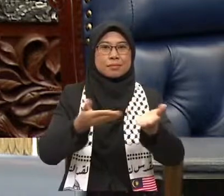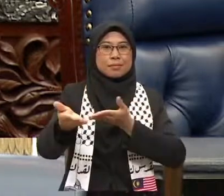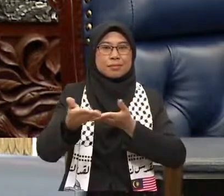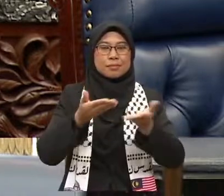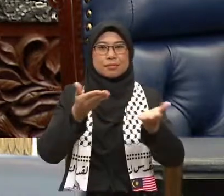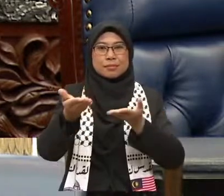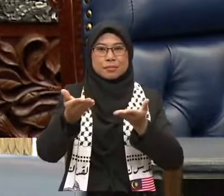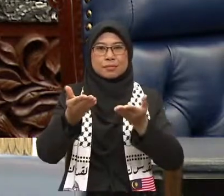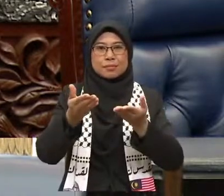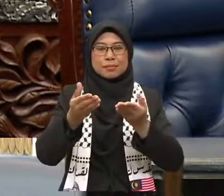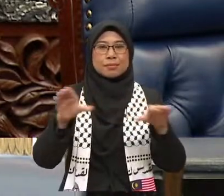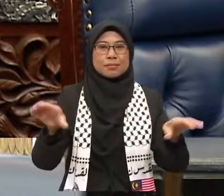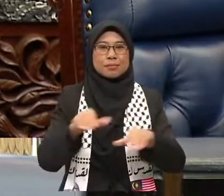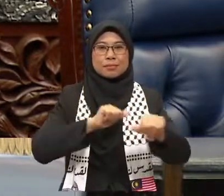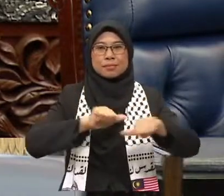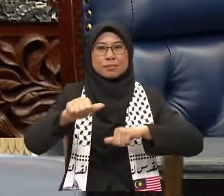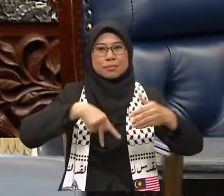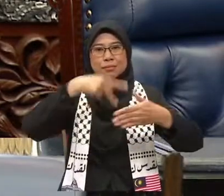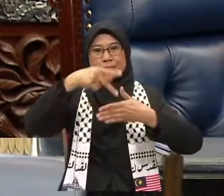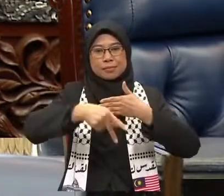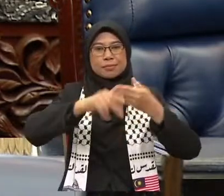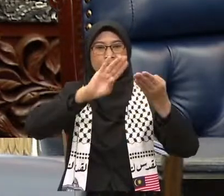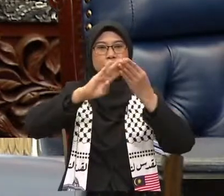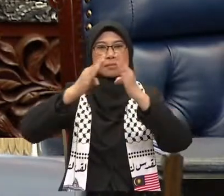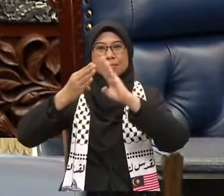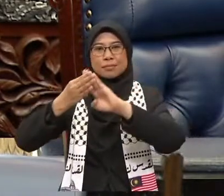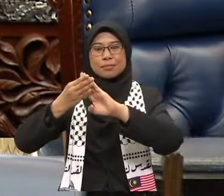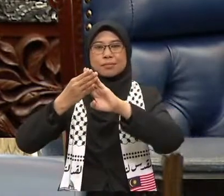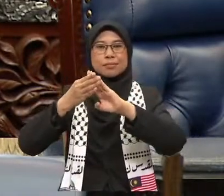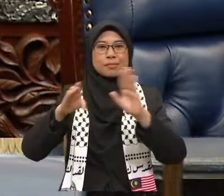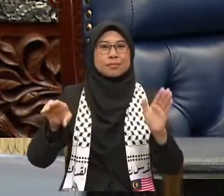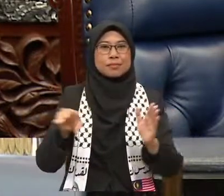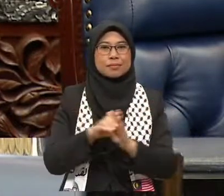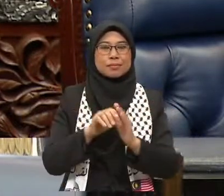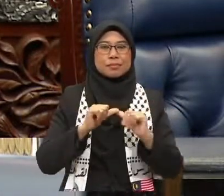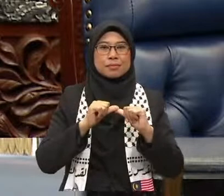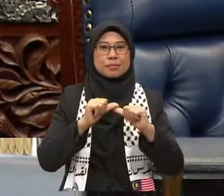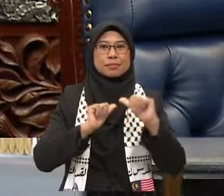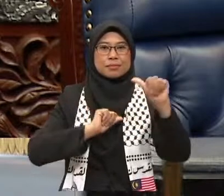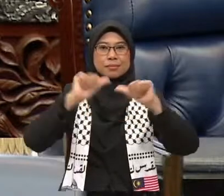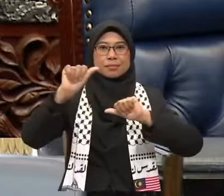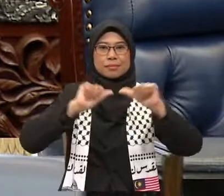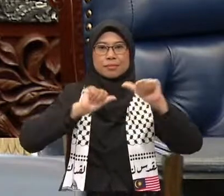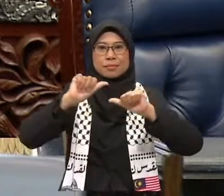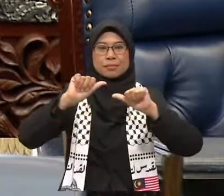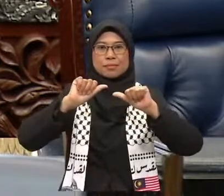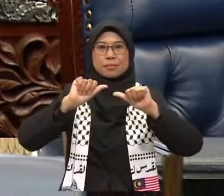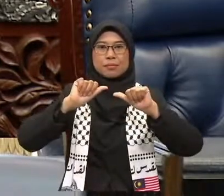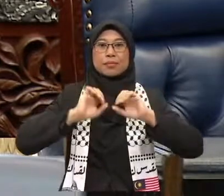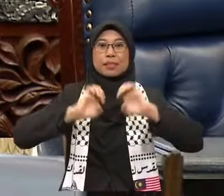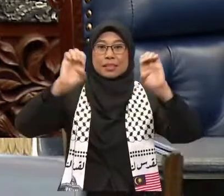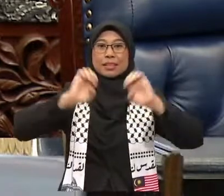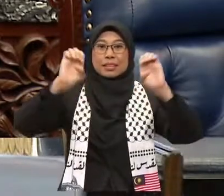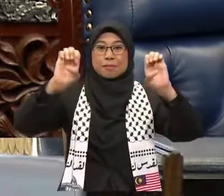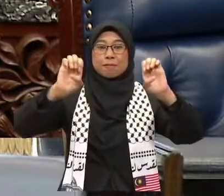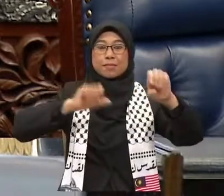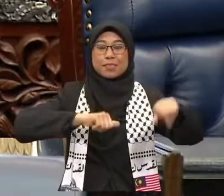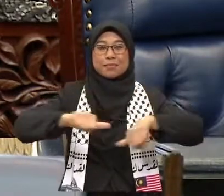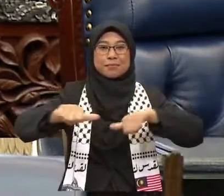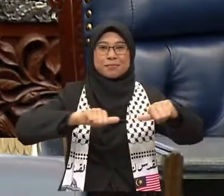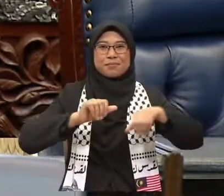untuk menjalankan aktiviti atau program dalam komuniti seperti kekal aktif dan produktif untuk makluman juga pada tahun